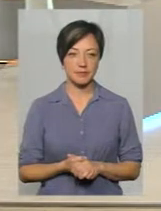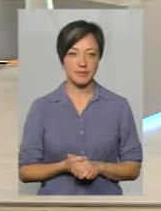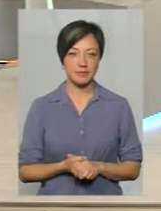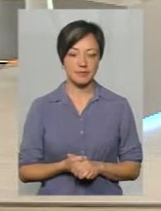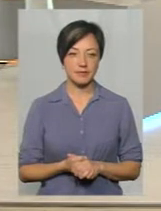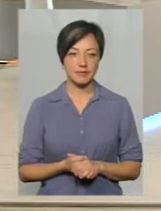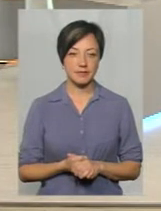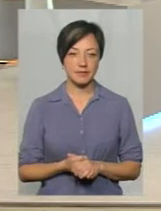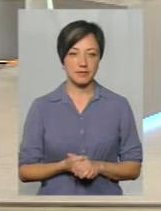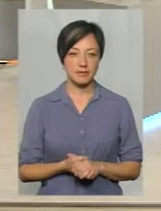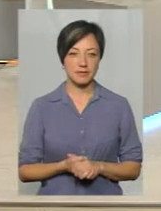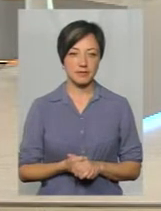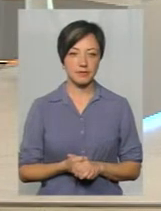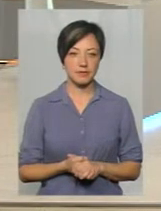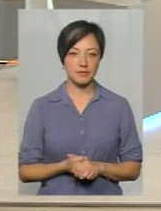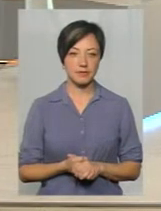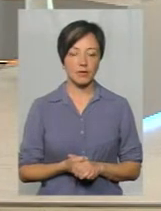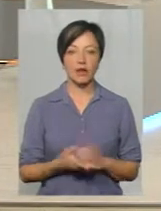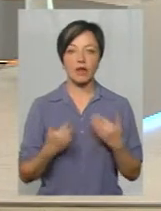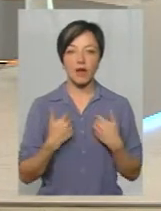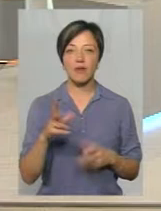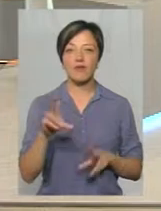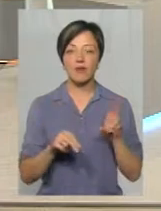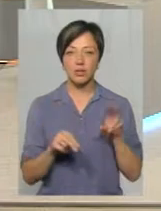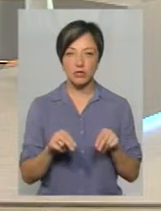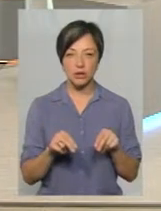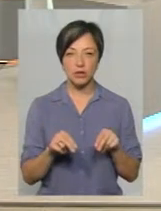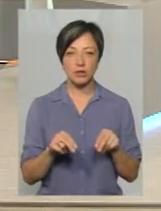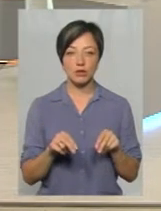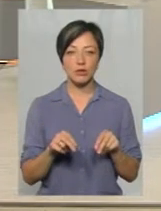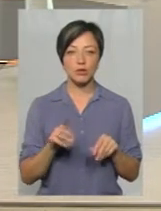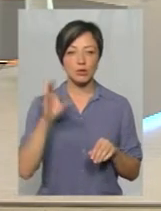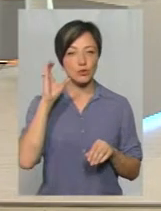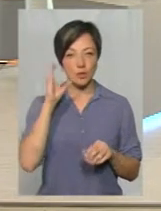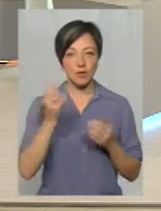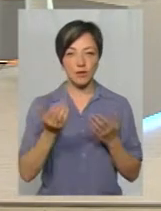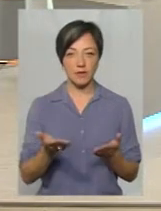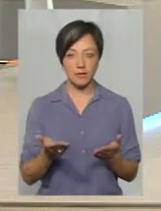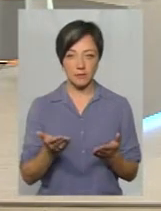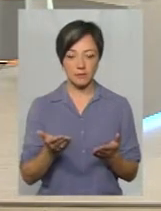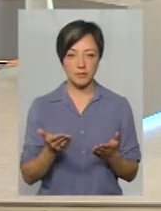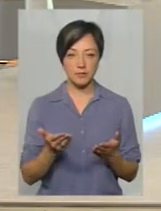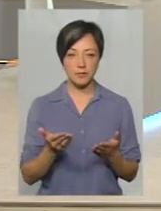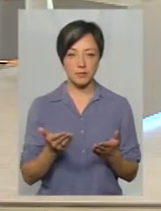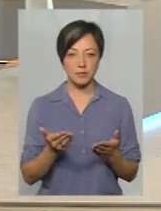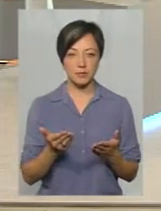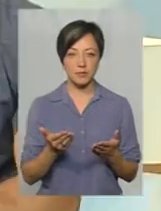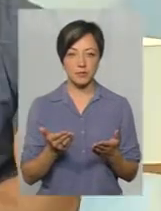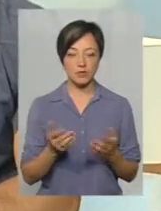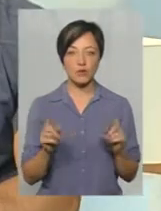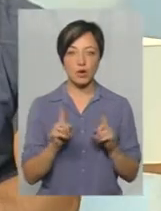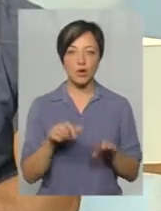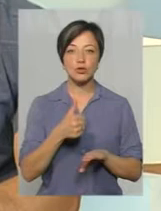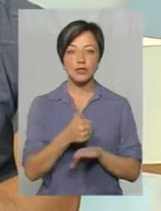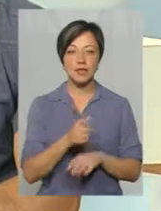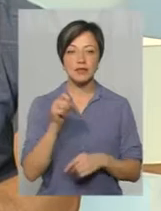Оксана, що скажете? Ну, я рахую, так я сьогодні послухала, що